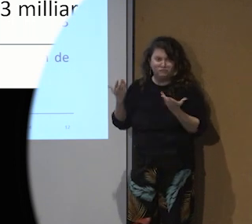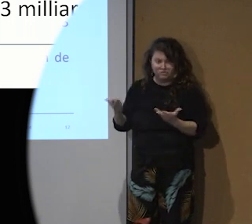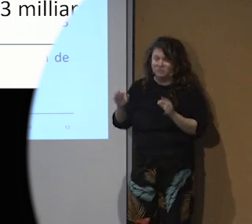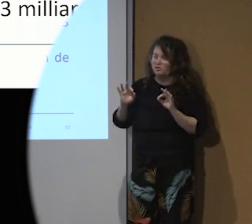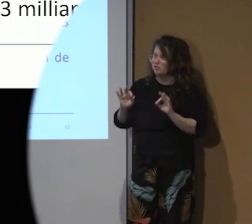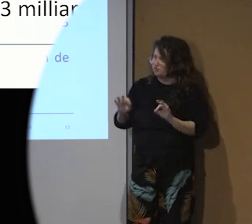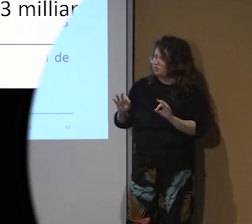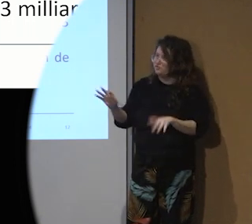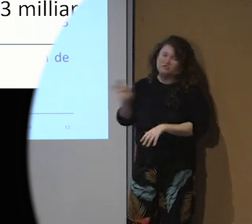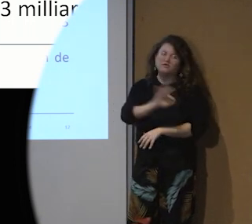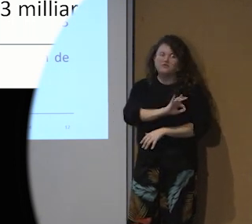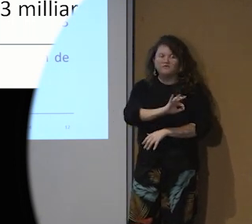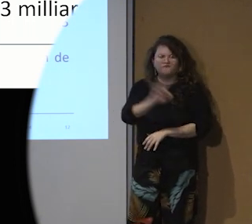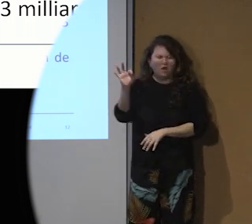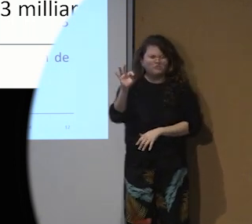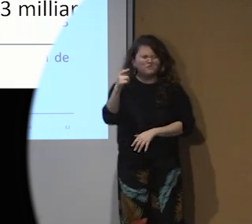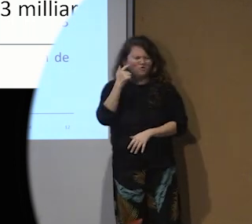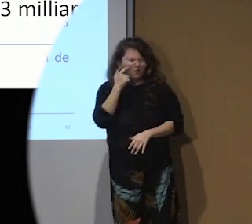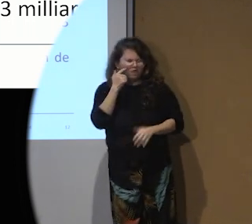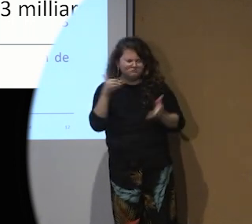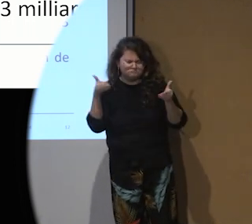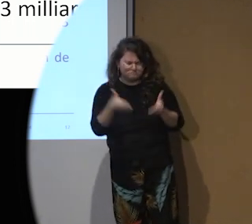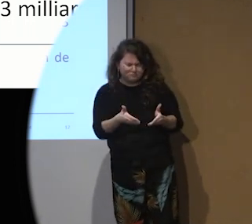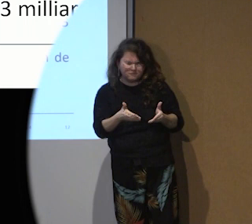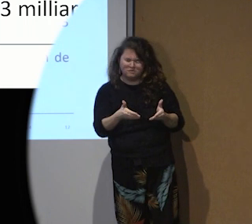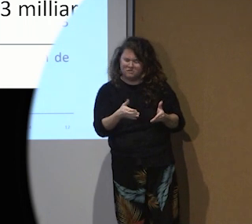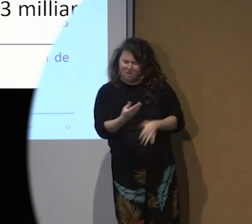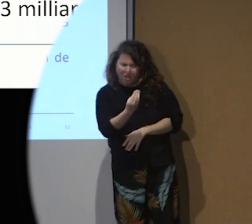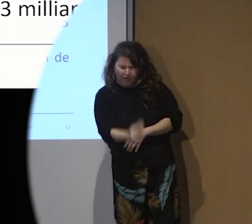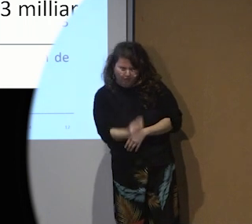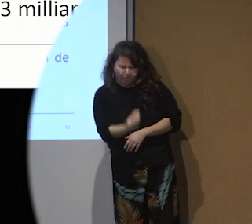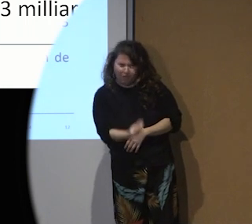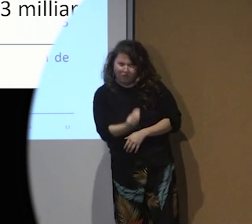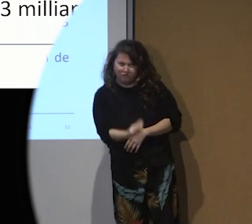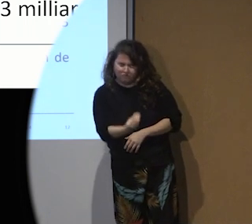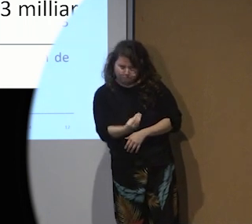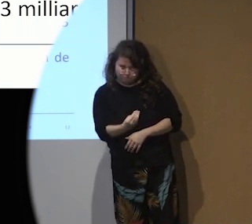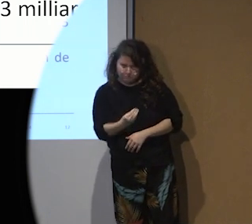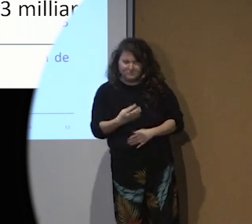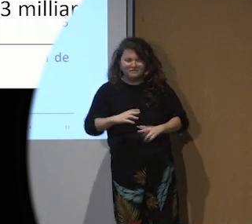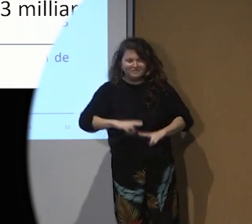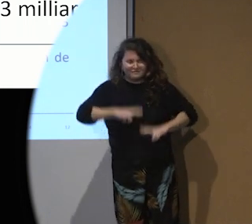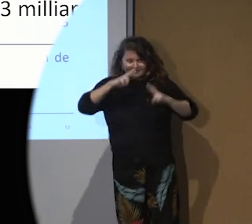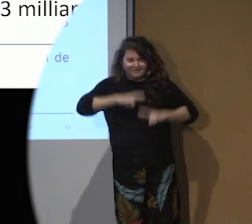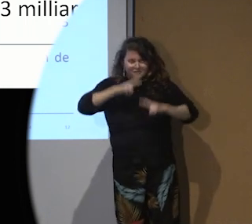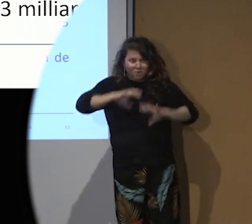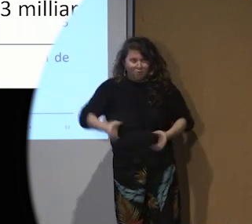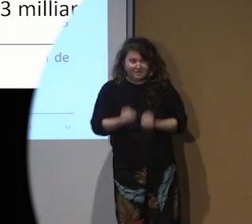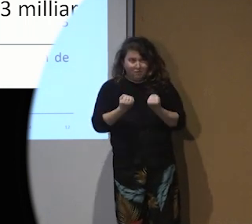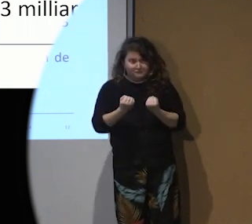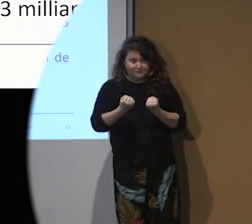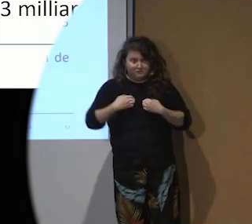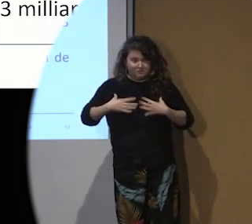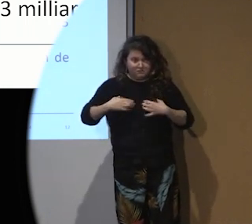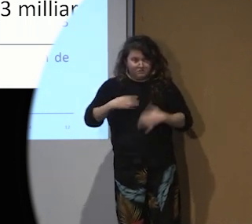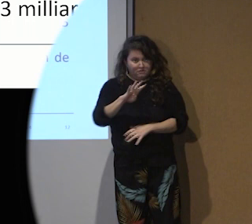particulièrement. Nos enfants ont perdu en 40 ans un quart de leur capacité cardio-respiratoire. Le collégien mettait 3 minutes pour faire 600